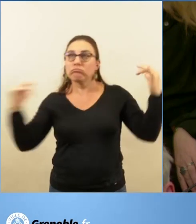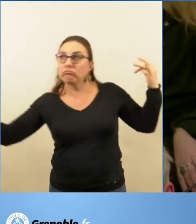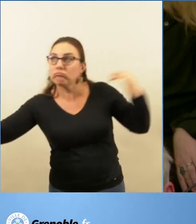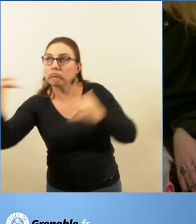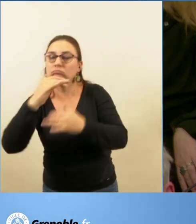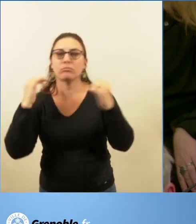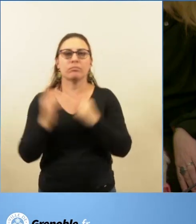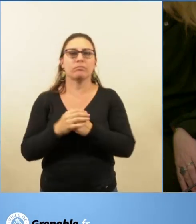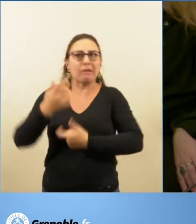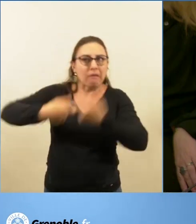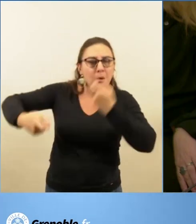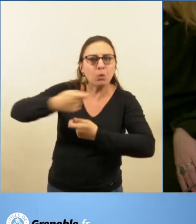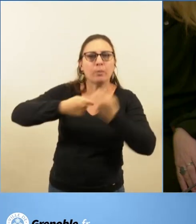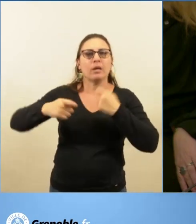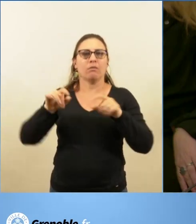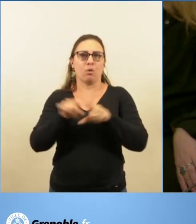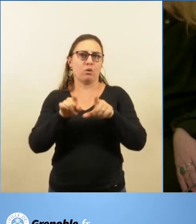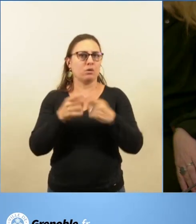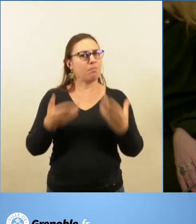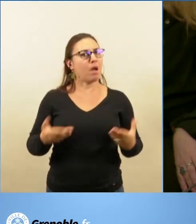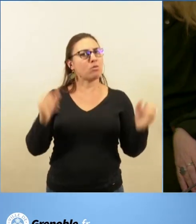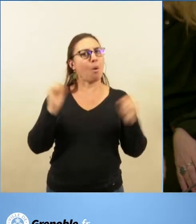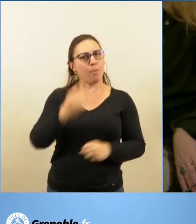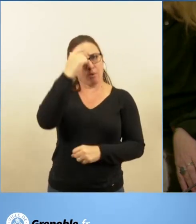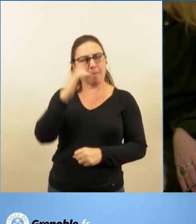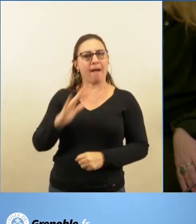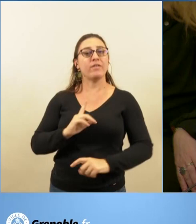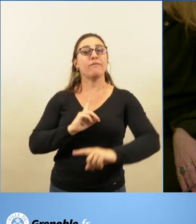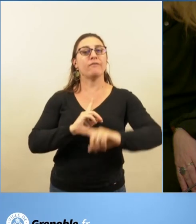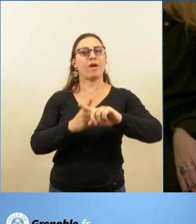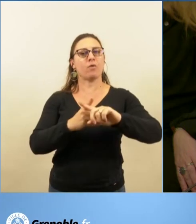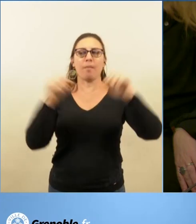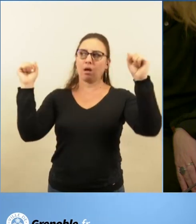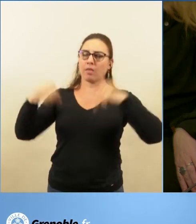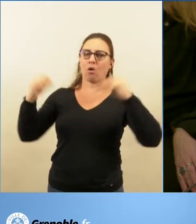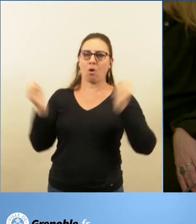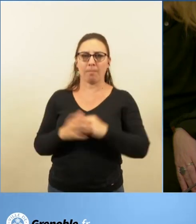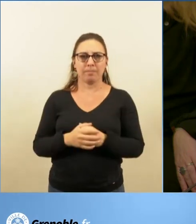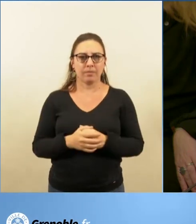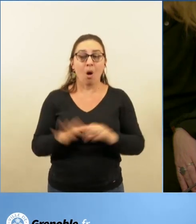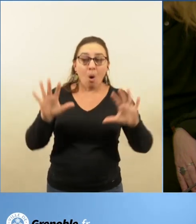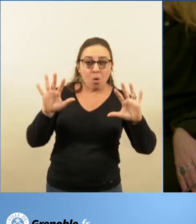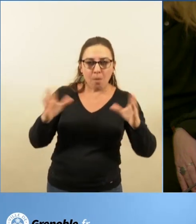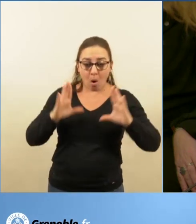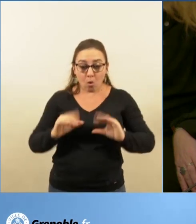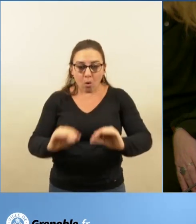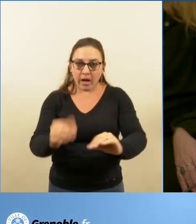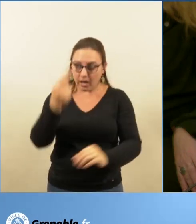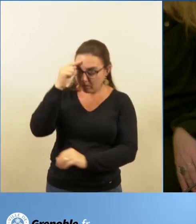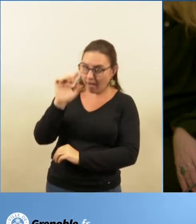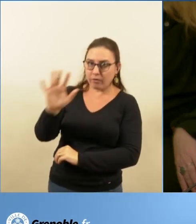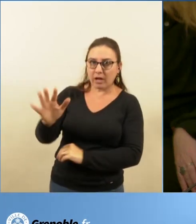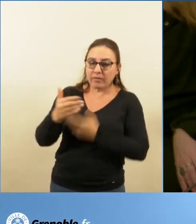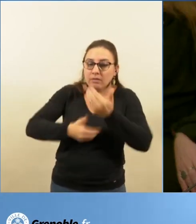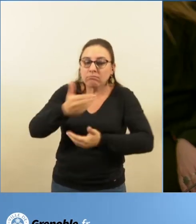économique et ainsi vous permettre aujourd'hui d'émettre un avis favorable en d'autres termes quelle solution pragmatique sont ou vont être